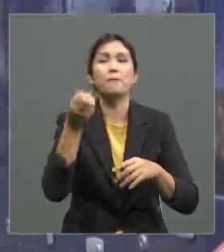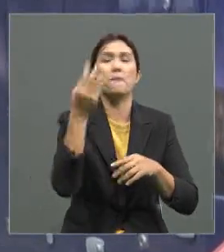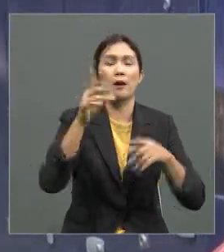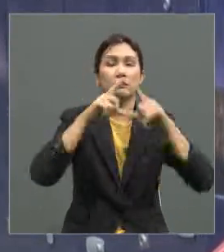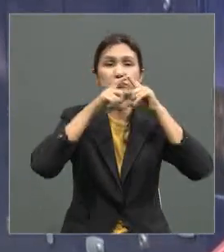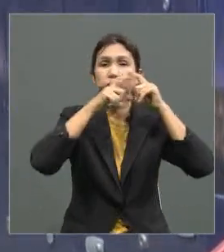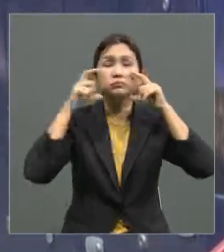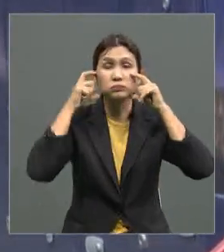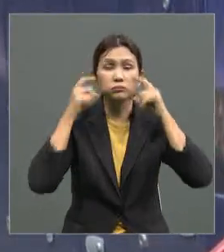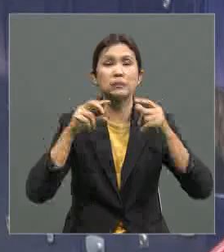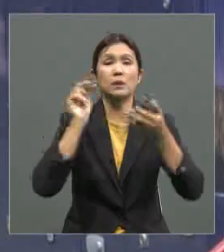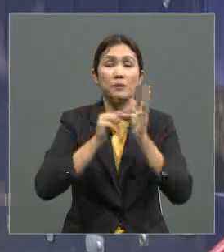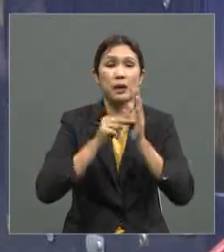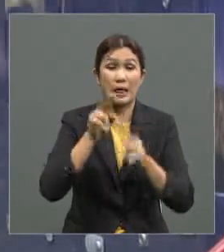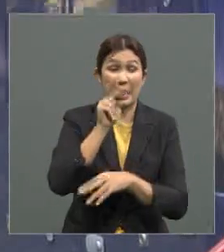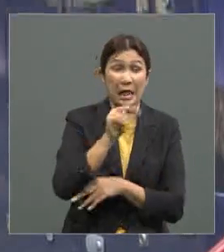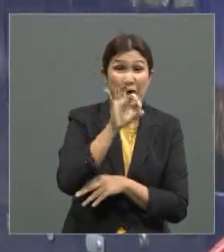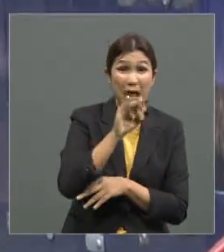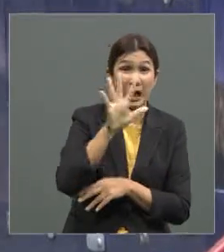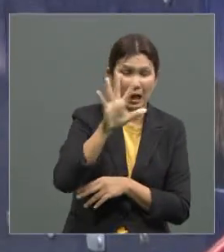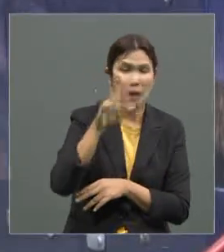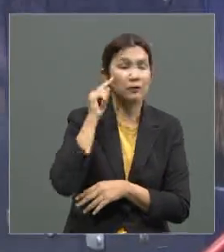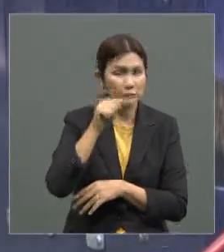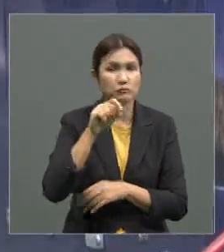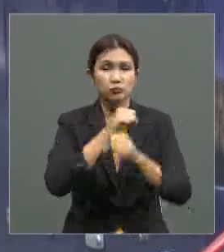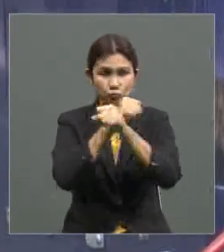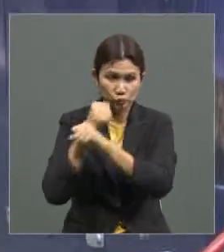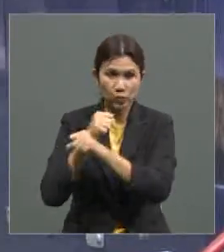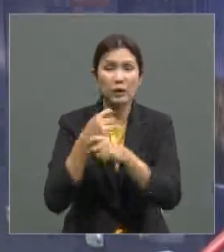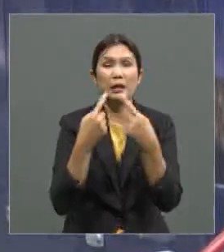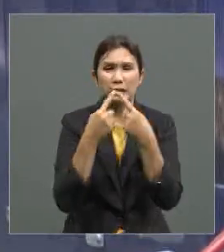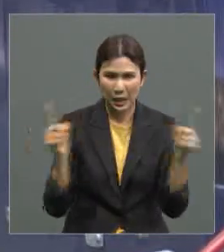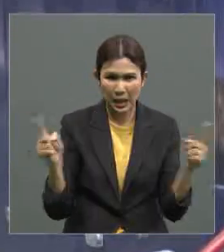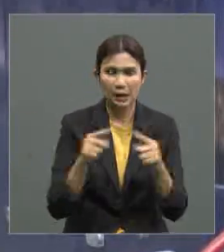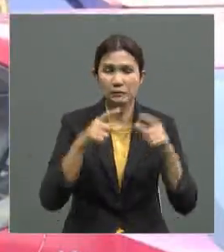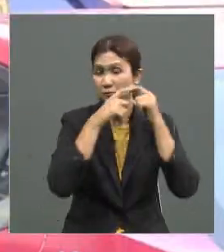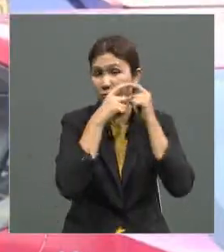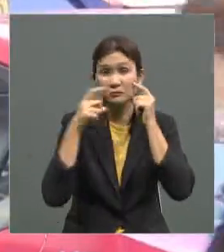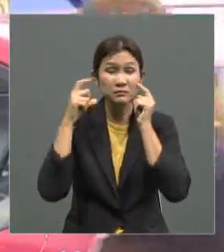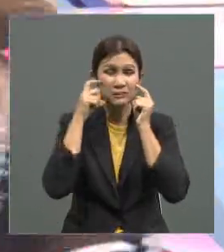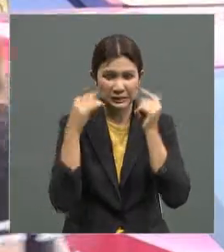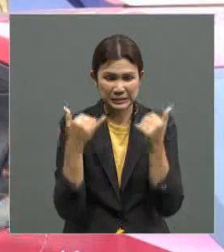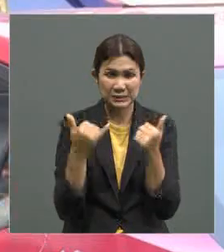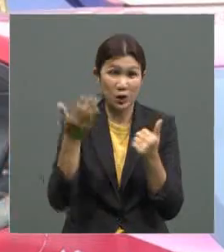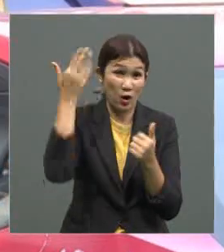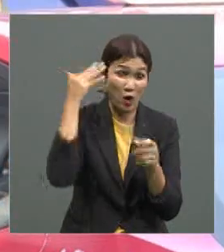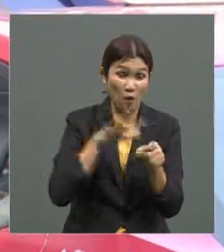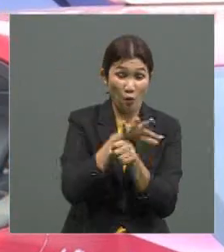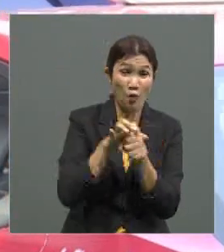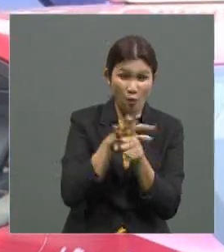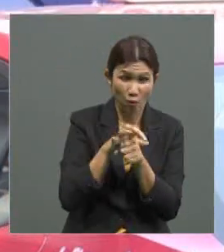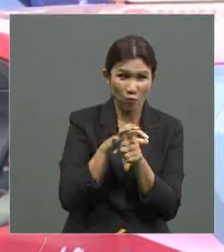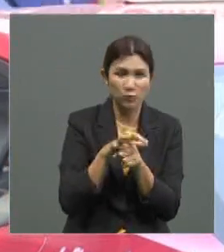ากากอนามัยแม้ว่าจะไม่ใช่ N95 เพราะมันจะกรองได้ดีที่สุดถูกไหมแต่ว่าหน้ากากที่เราใส่สมัยตอนที่โควิดระบาด